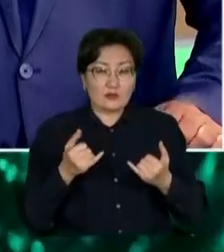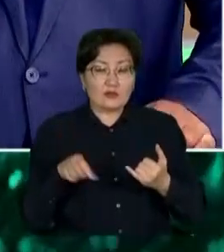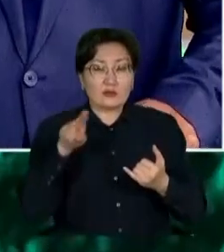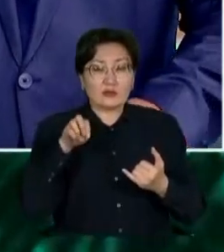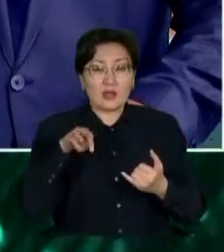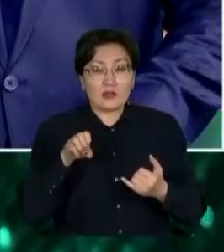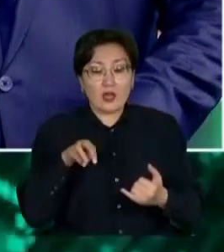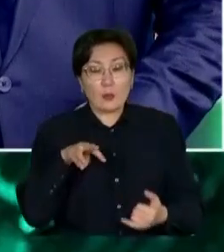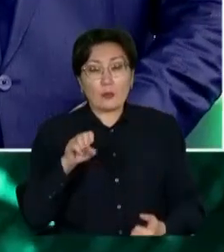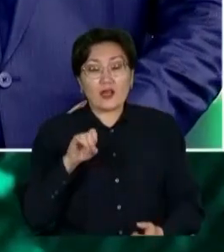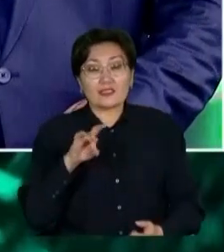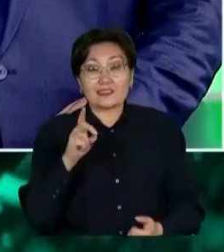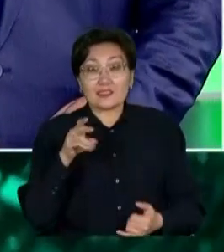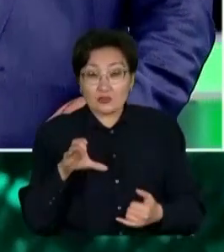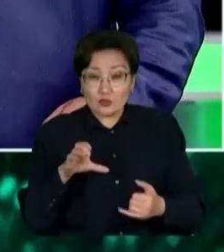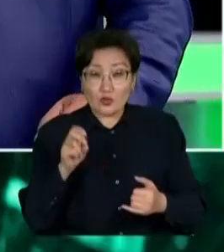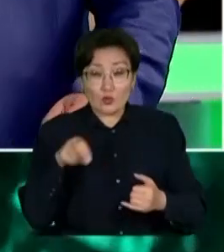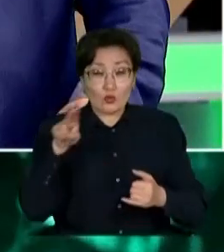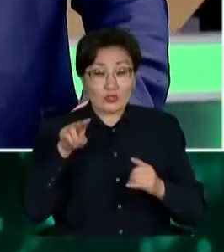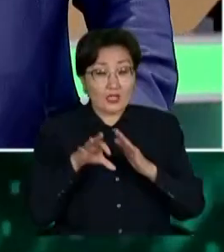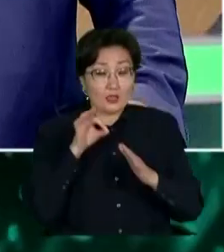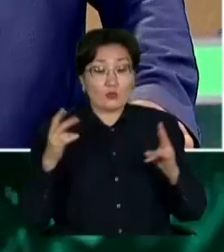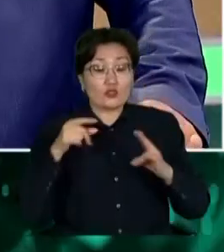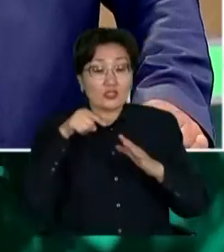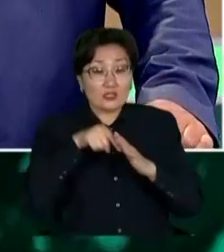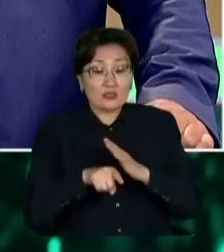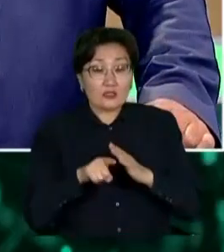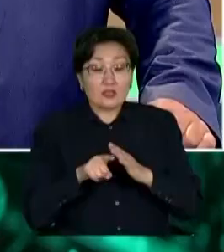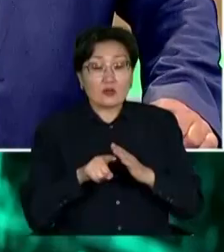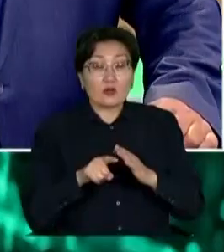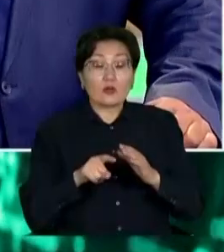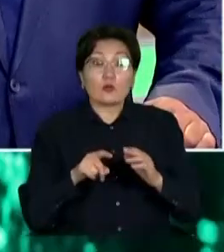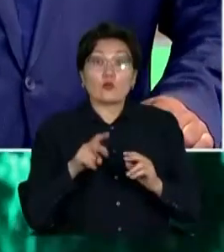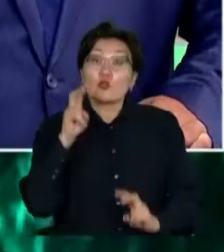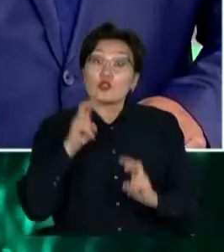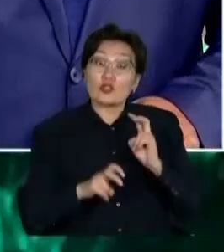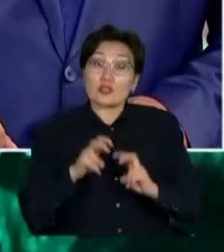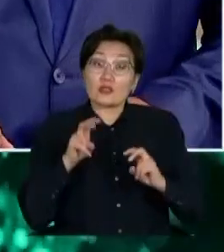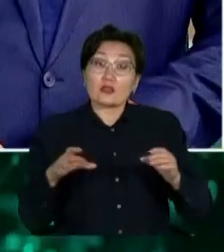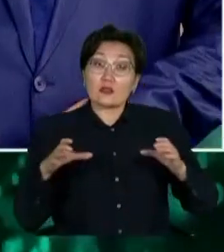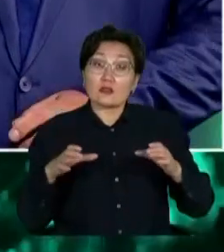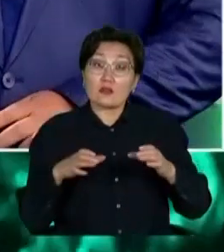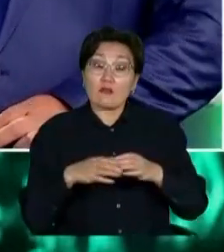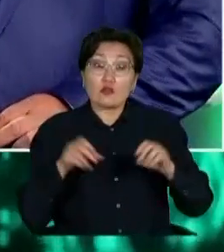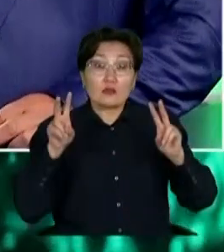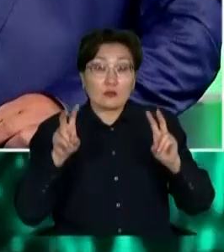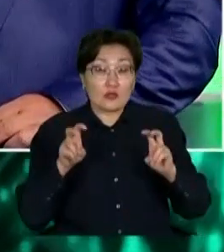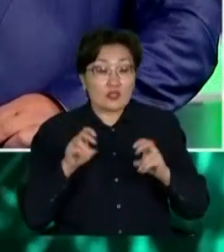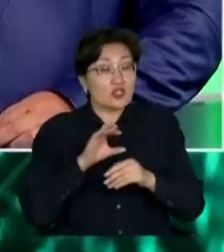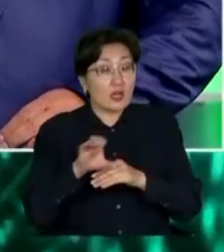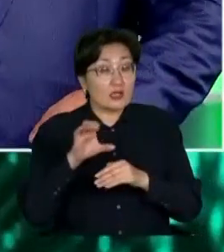код таңдалу керек. Сол дата матрикс кодтың ішінде өндірушісі болады, содан кейін шығарылған